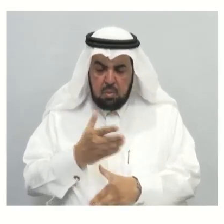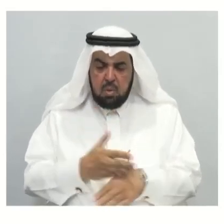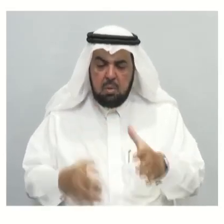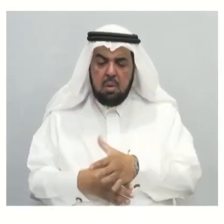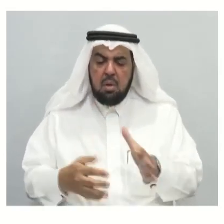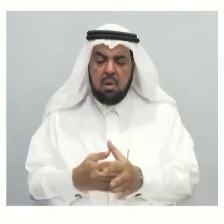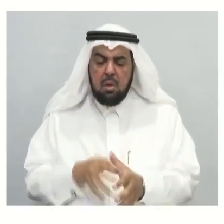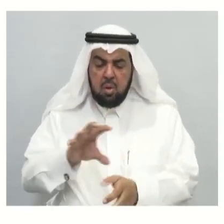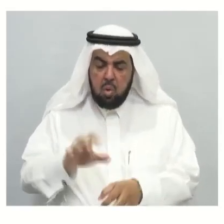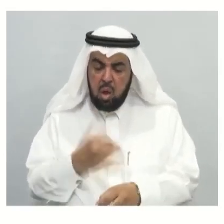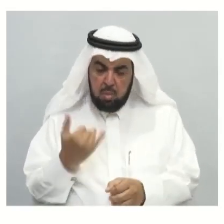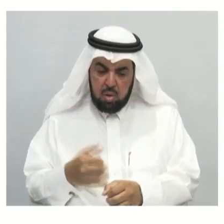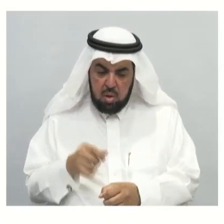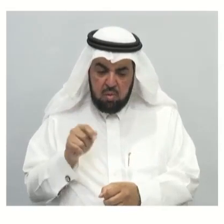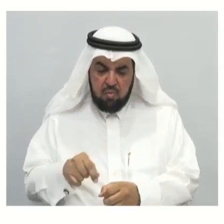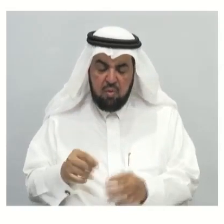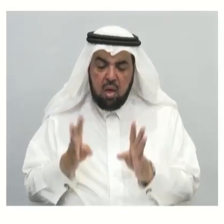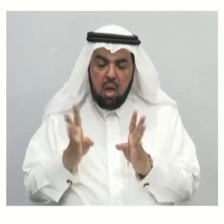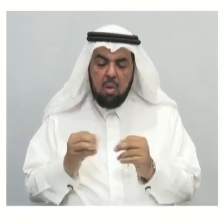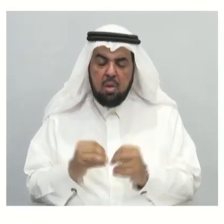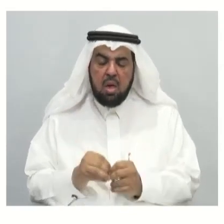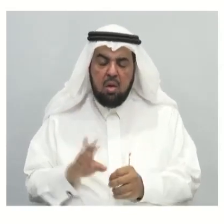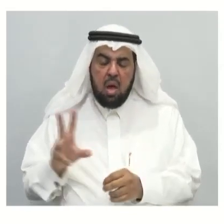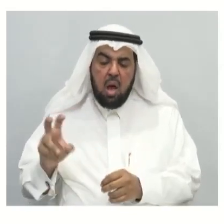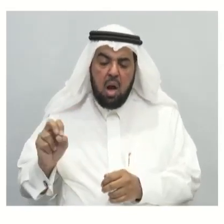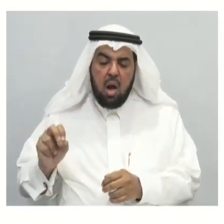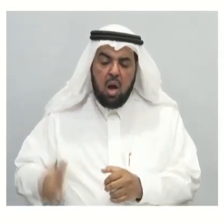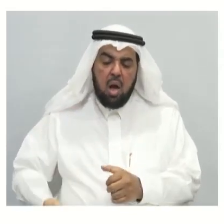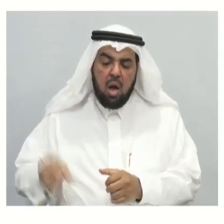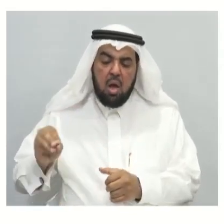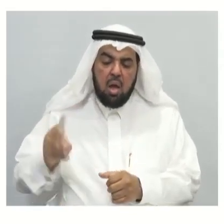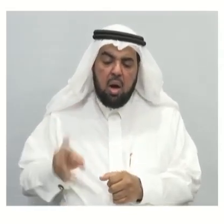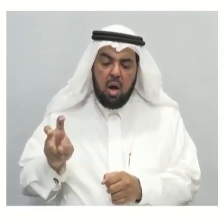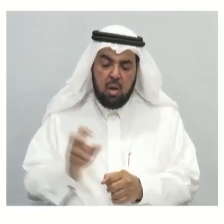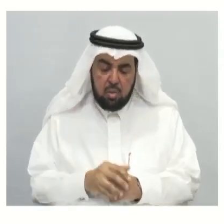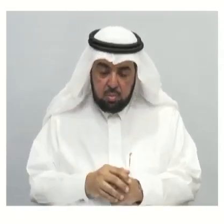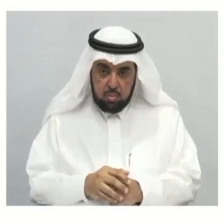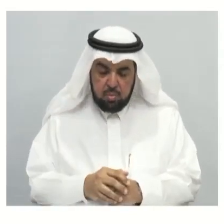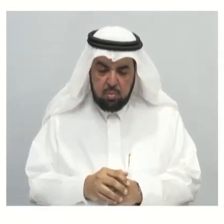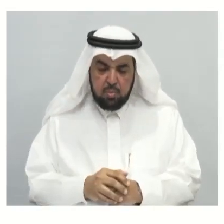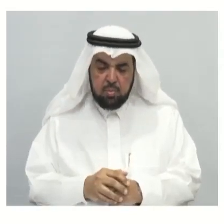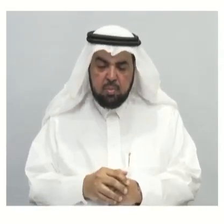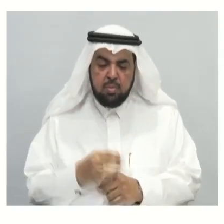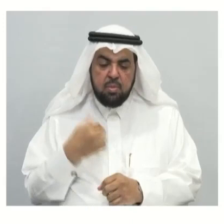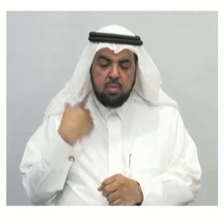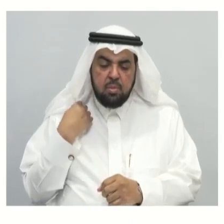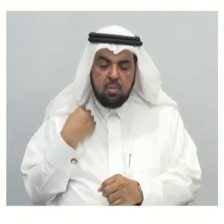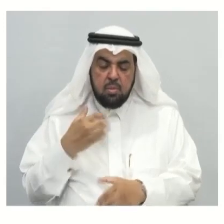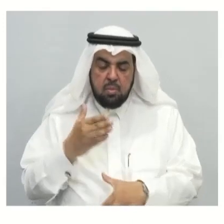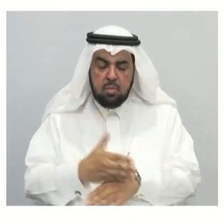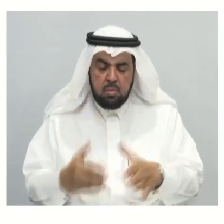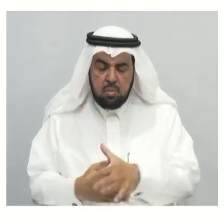العربيه اين احسنتم في القاهره اذا هذا المبنى